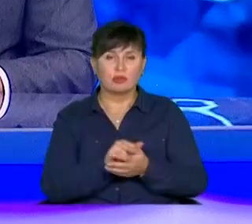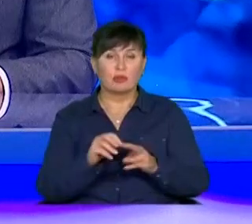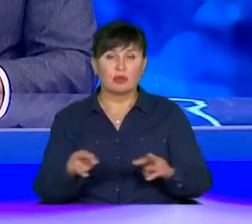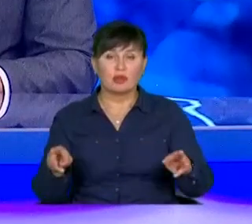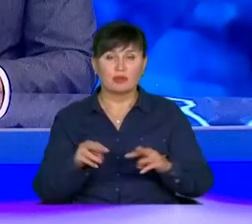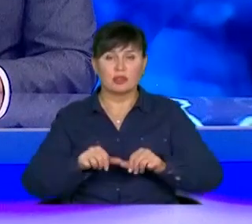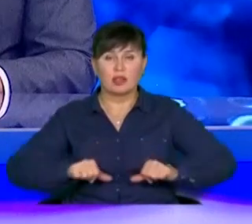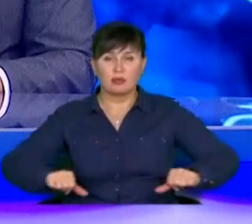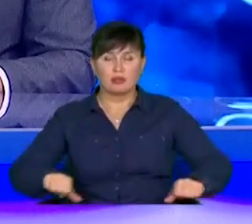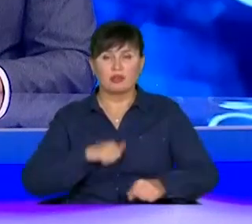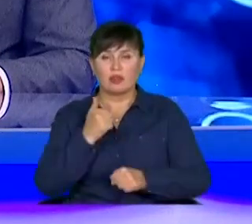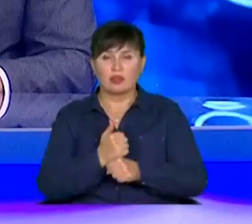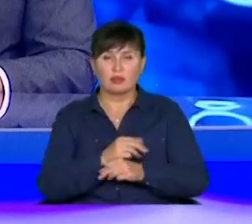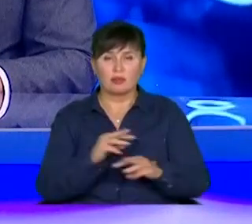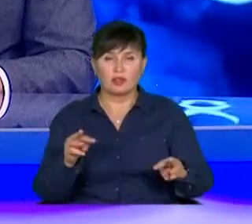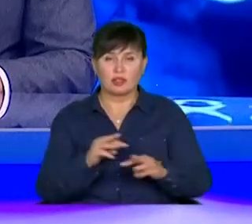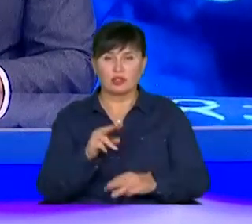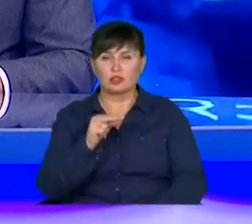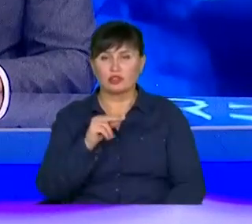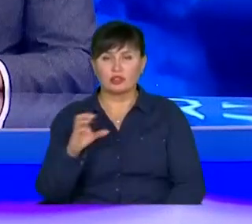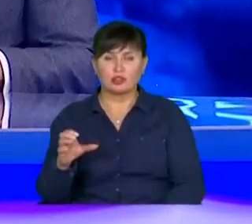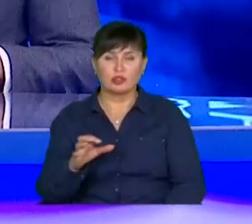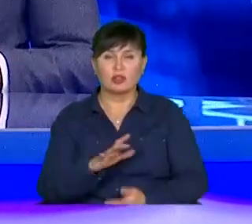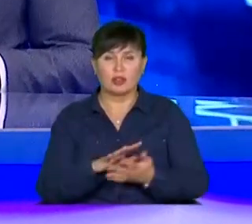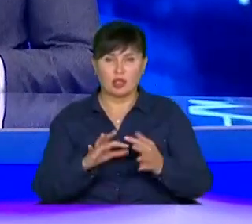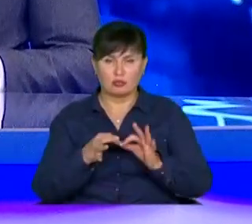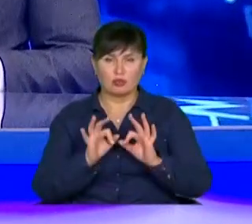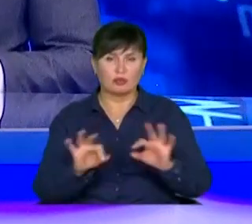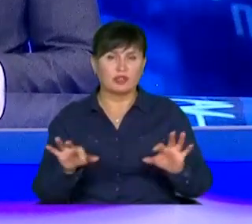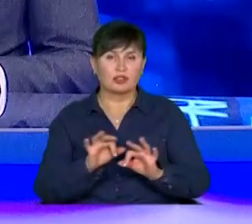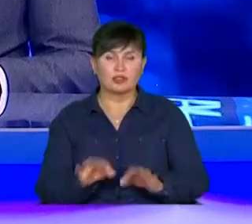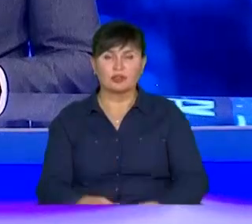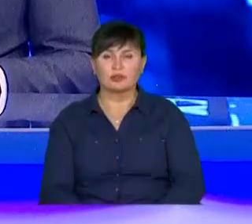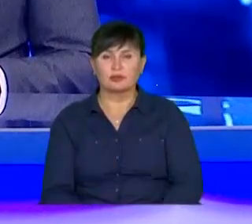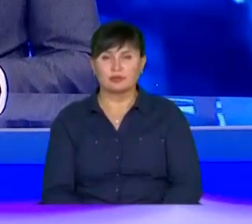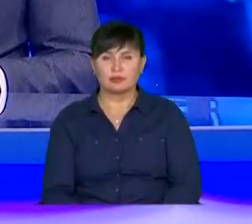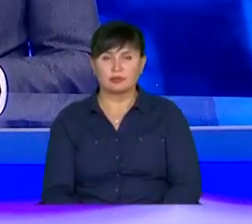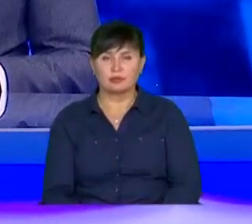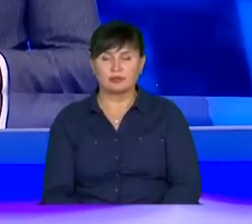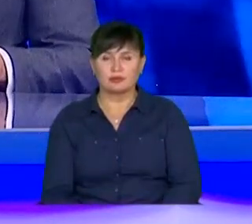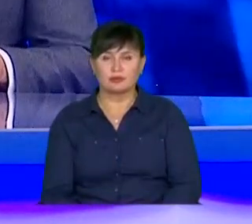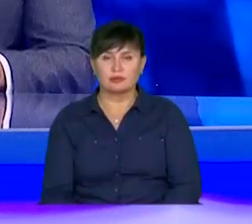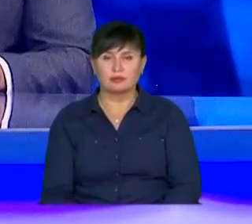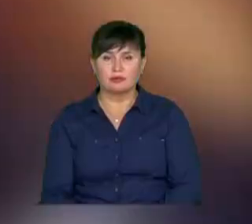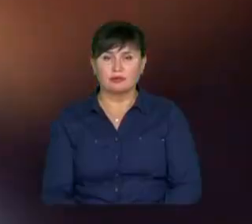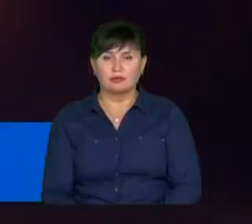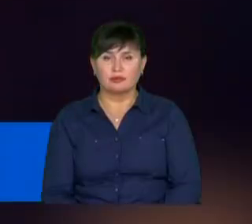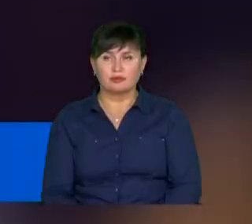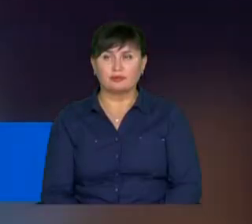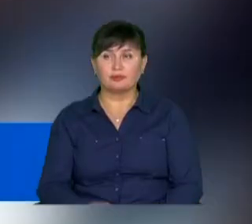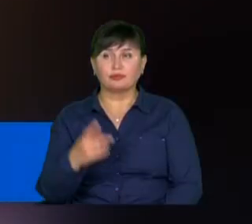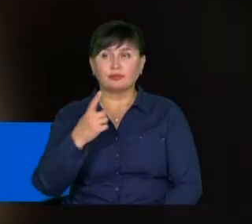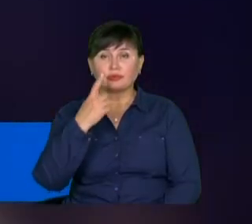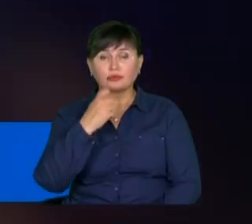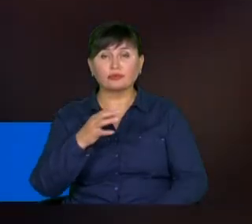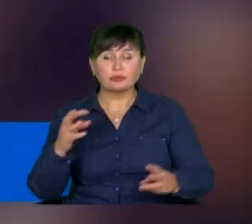правительственная комиссия во главе с министром ПЧС. Хронология происшествия в репортаже Аделя Жаркеновой. Первое сообщение